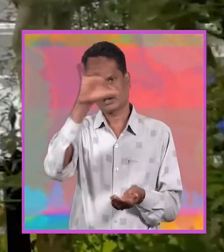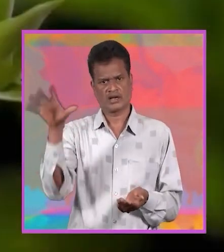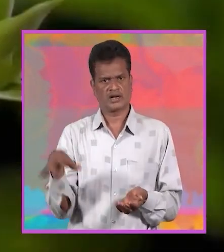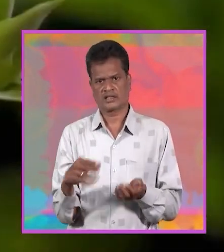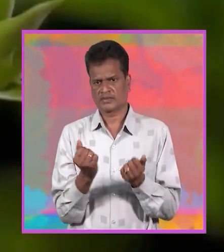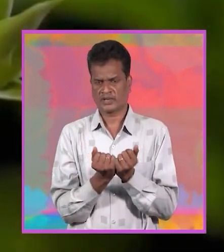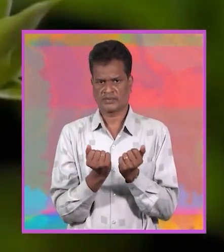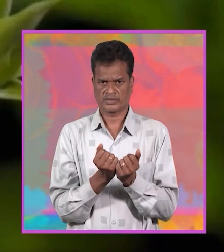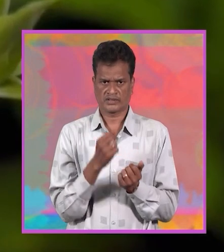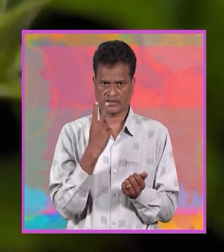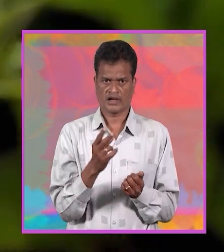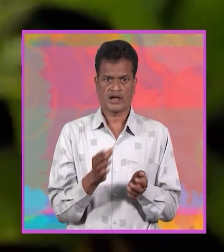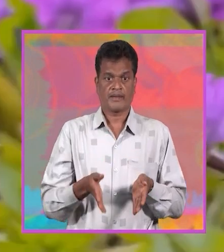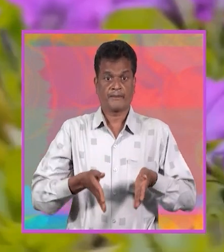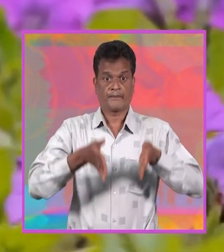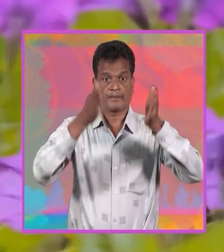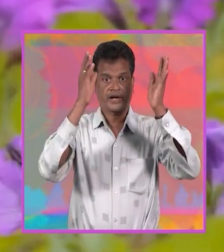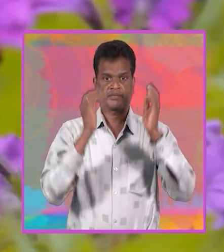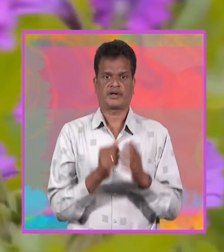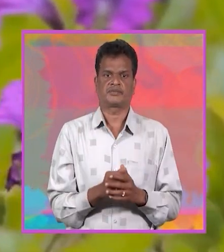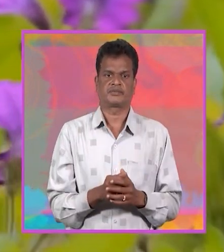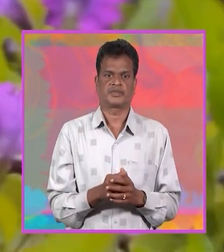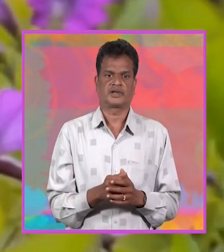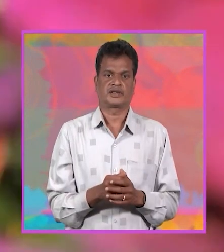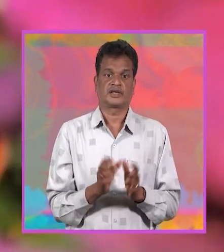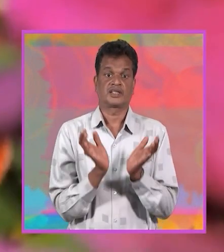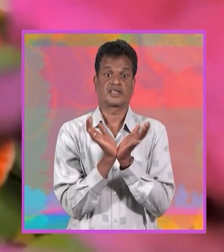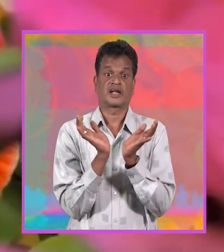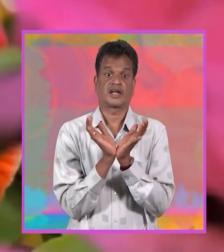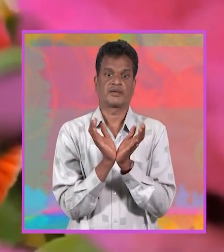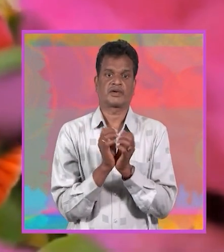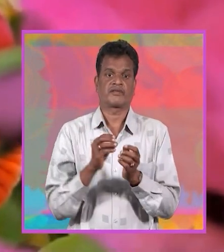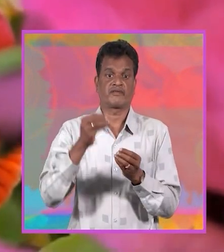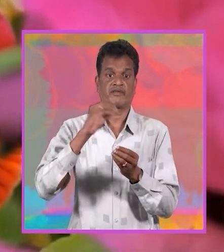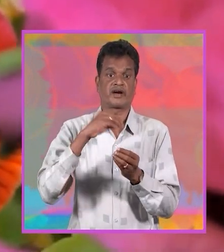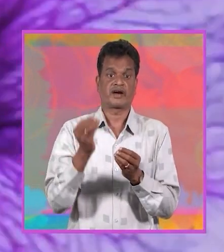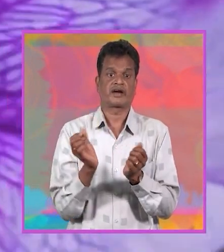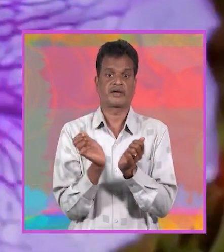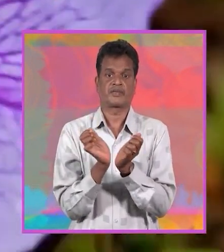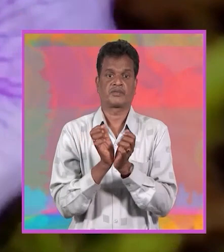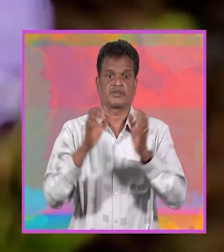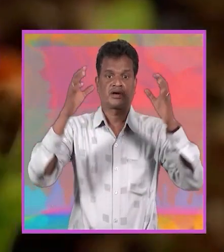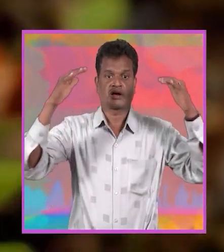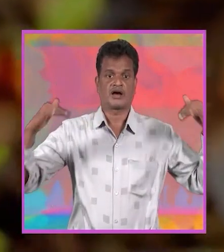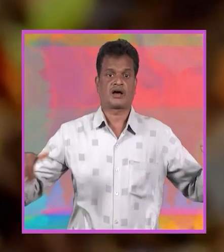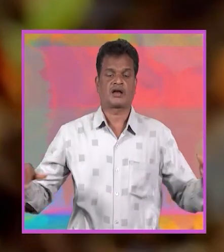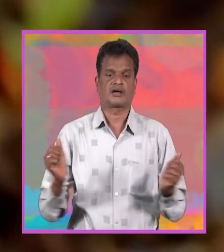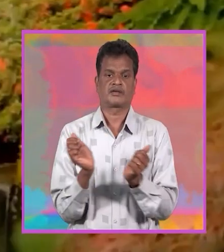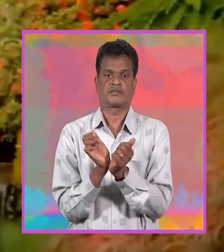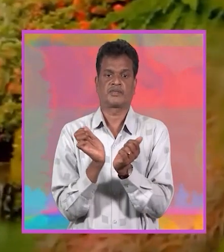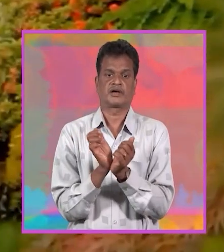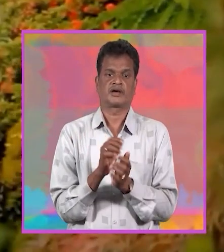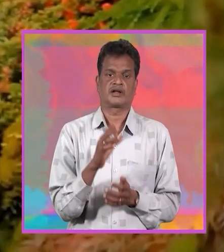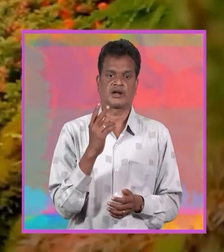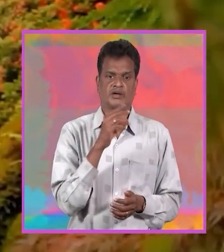சொல்கிறோம். பனை மரம், தென்னை மரம், வாழை மரம், ஆலமரம், இப்போ எல்லாத்துலேயுமே